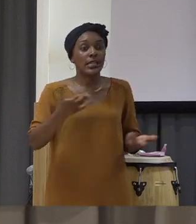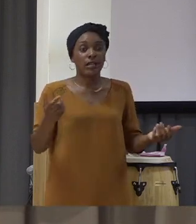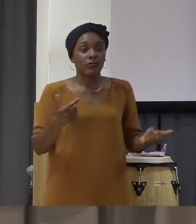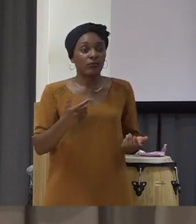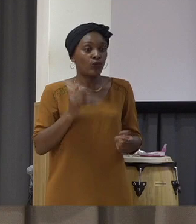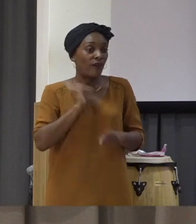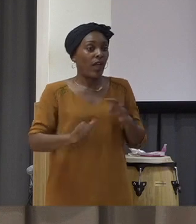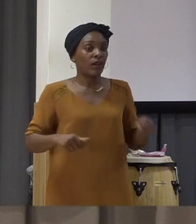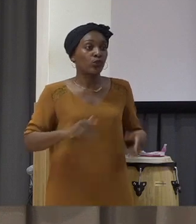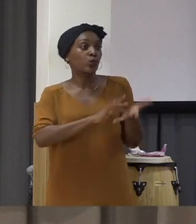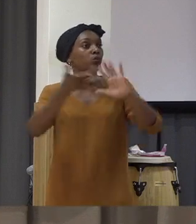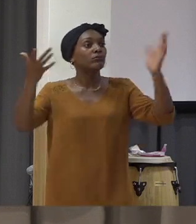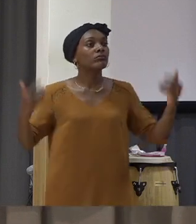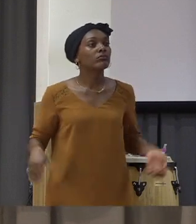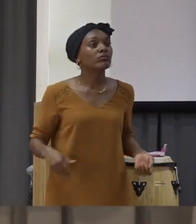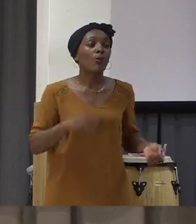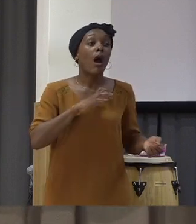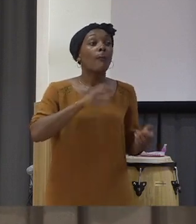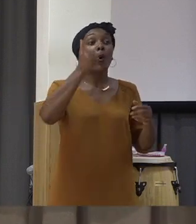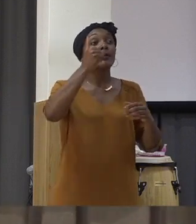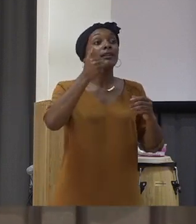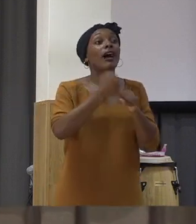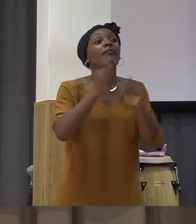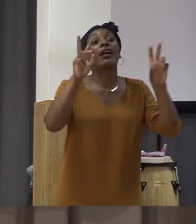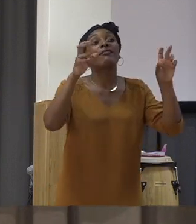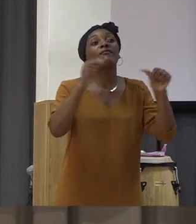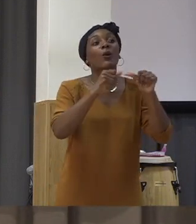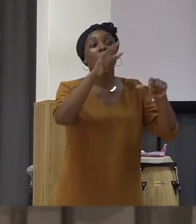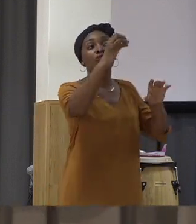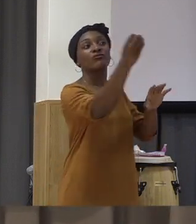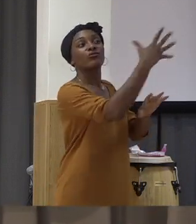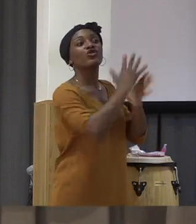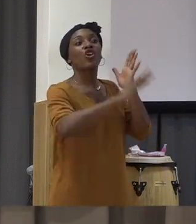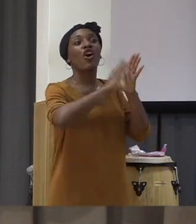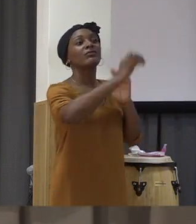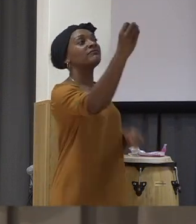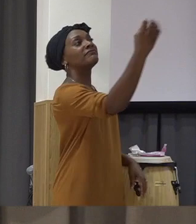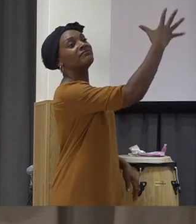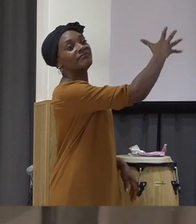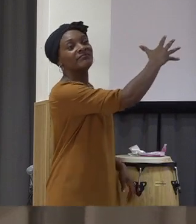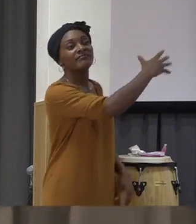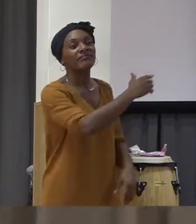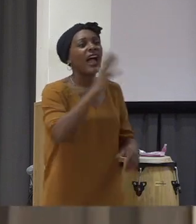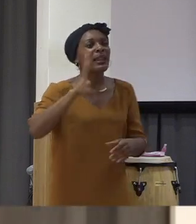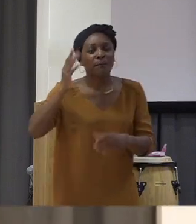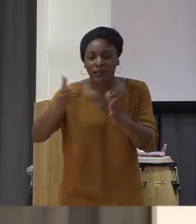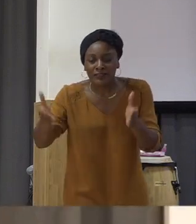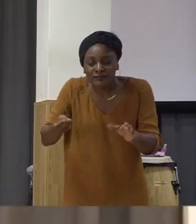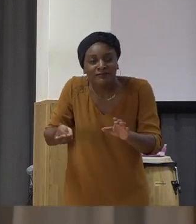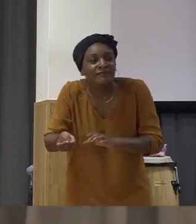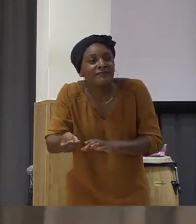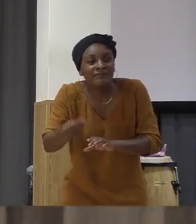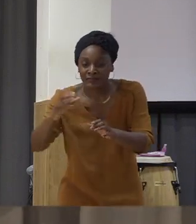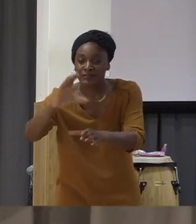pouvais. J'ai commencé par projeter les chants. Vous voyez, hein? Tout le monde passe par là. Hein? Faut bien commencer par